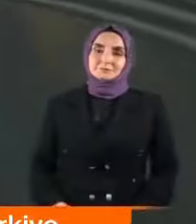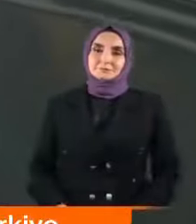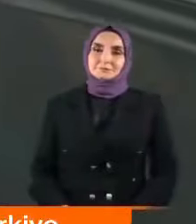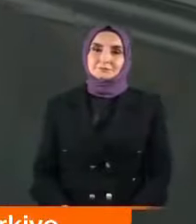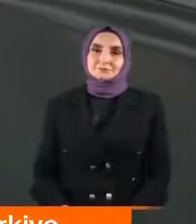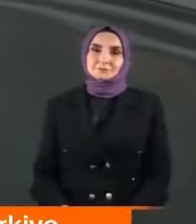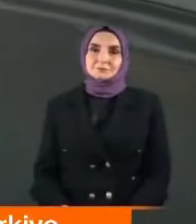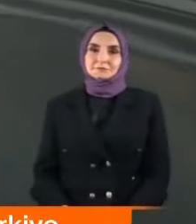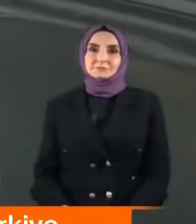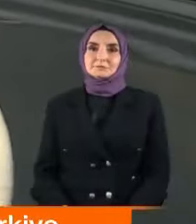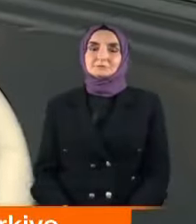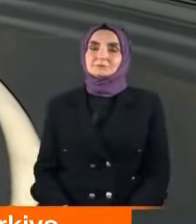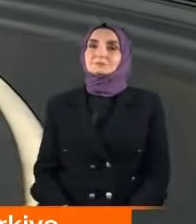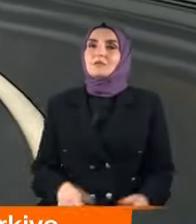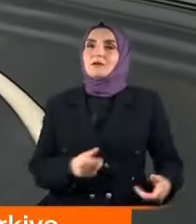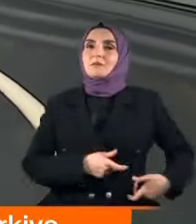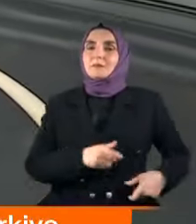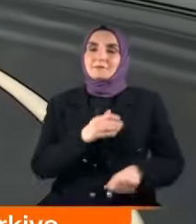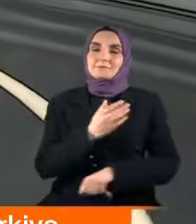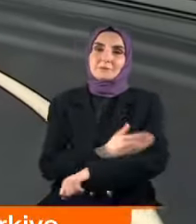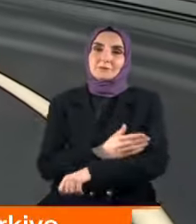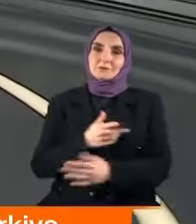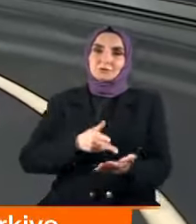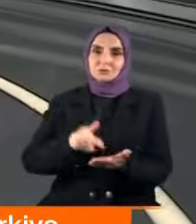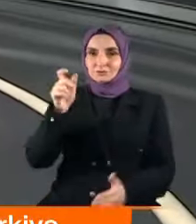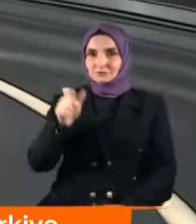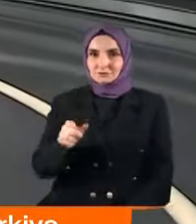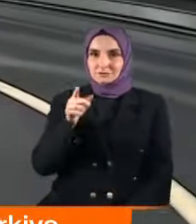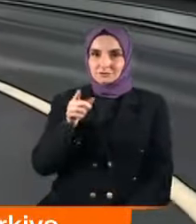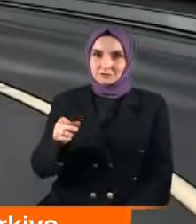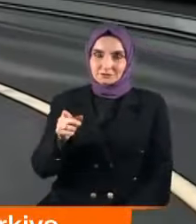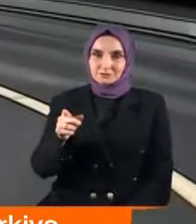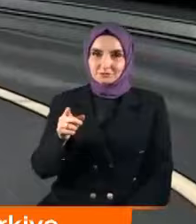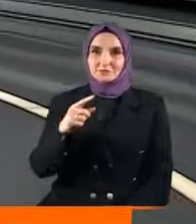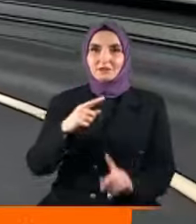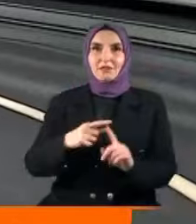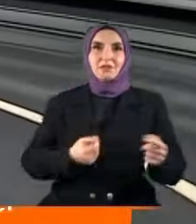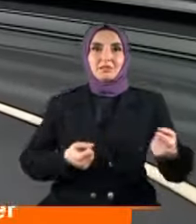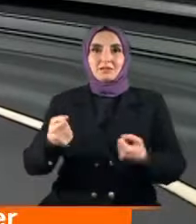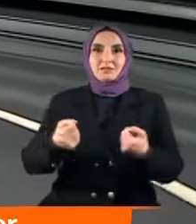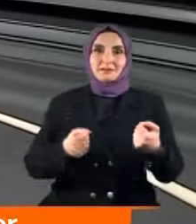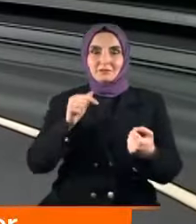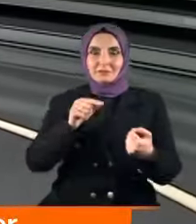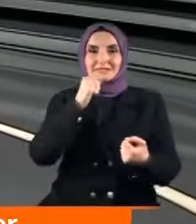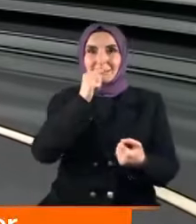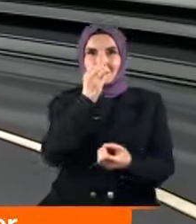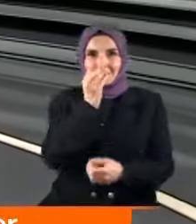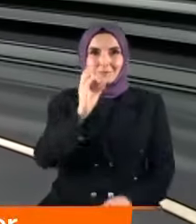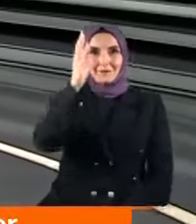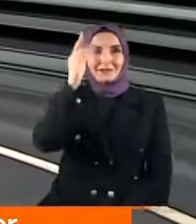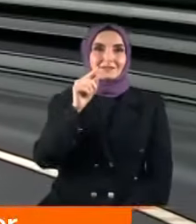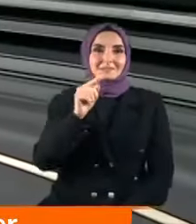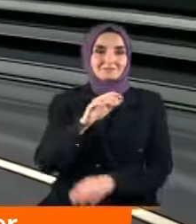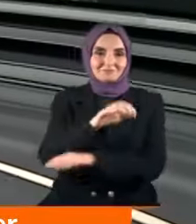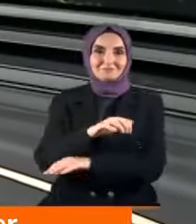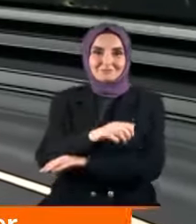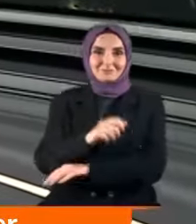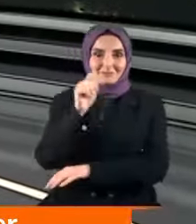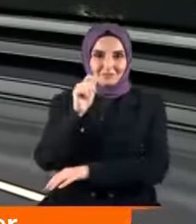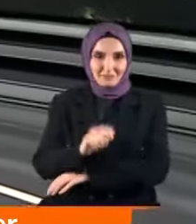Hataylı Çiftçi İsmet Kaya traktörü yle zeytin bahçesine sürerken çapasını altın dolu küp takılmıştı Kaya Bizans dönemine ait